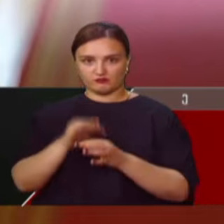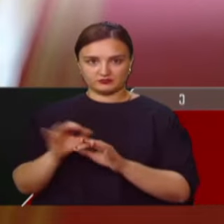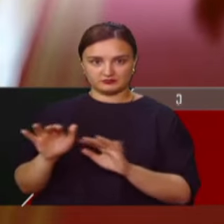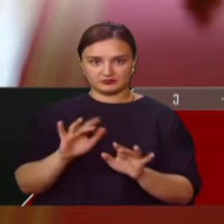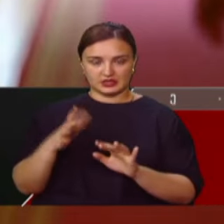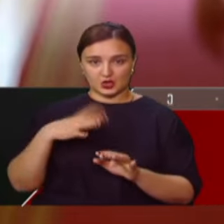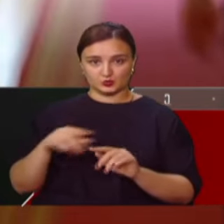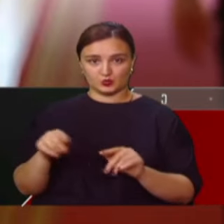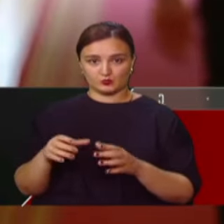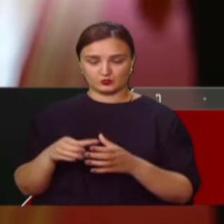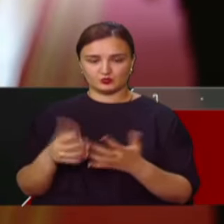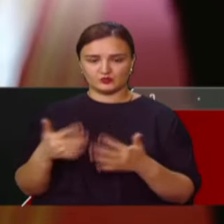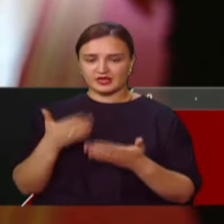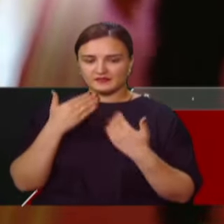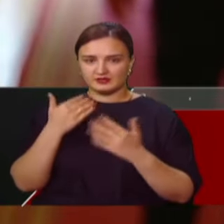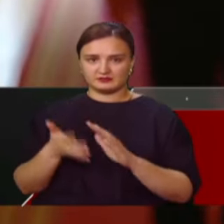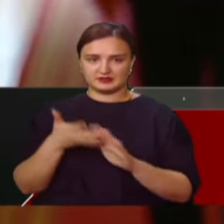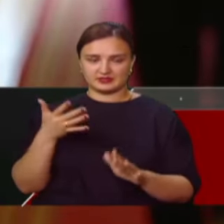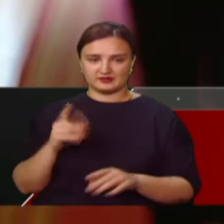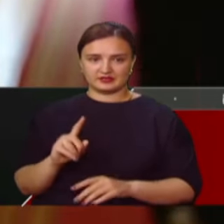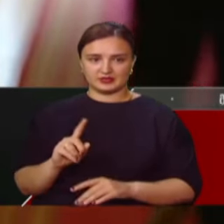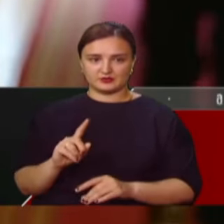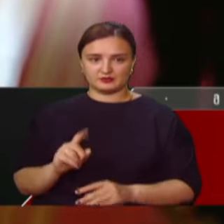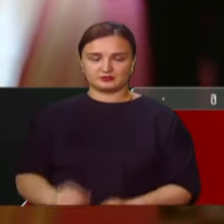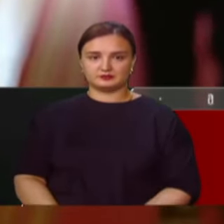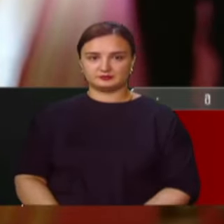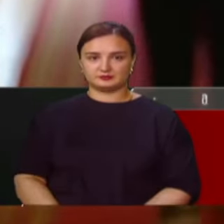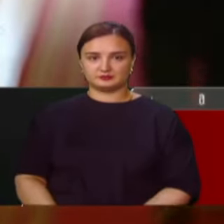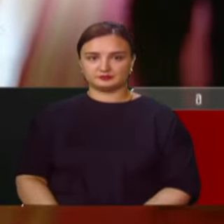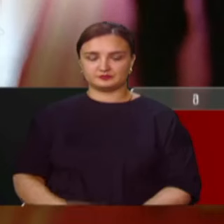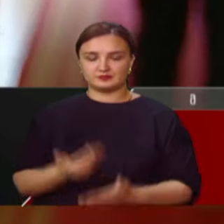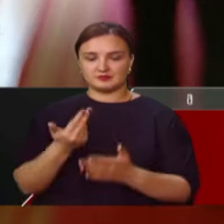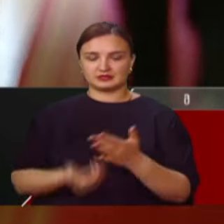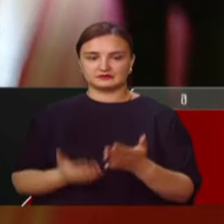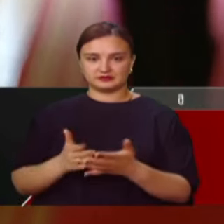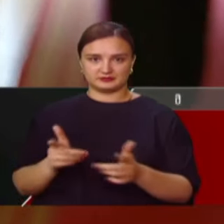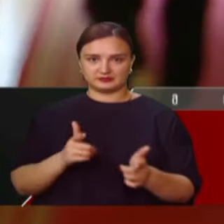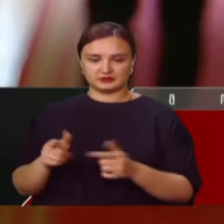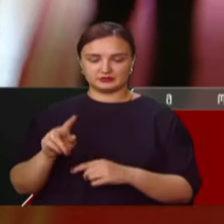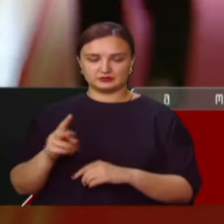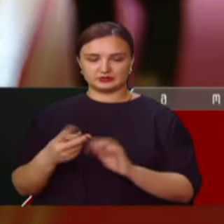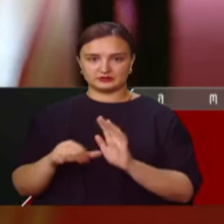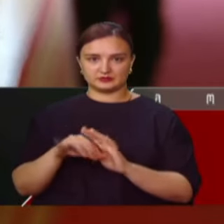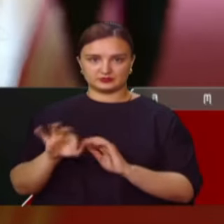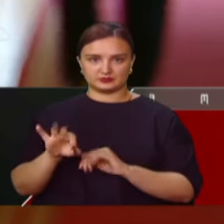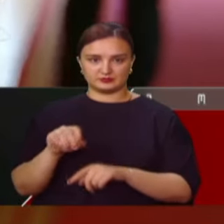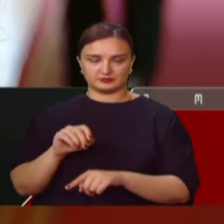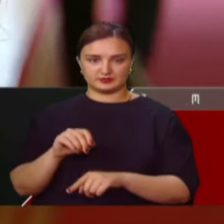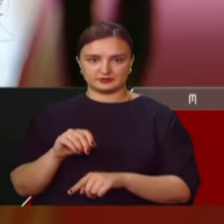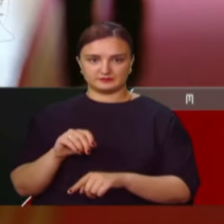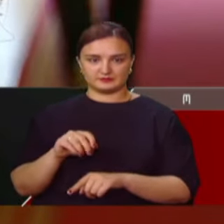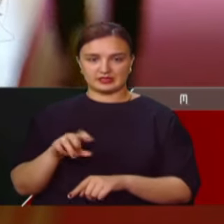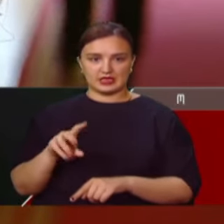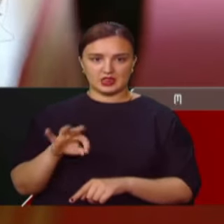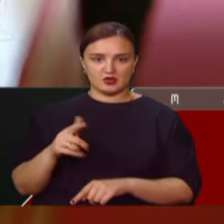ოპოზიციაში, უკვე ადვილი მისახვედრია, რომ მარცხისთვის არიან განწირულები 26 ოქტომბერს. ლელო